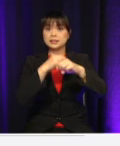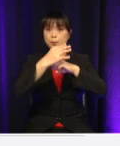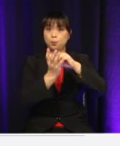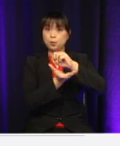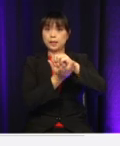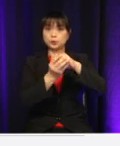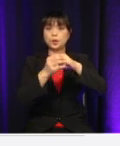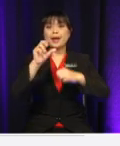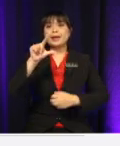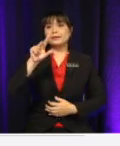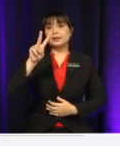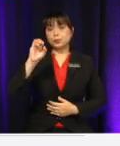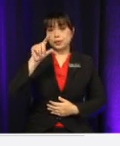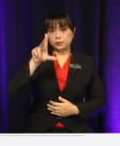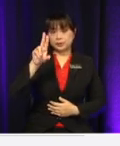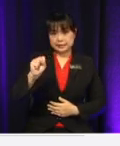berlainan